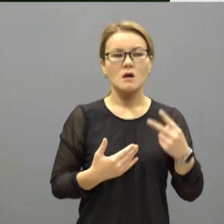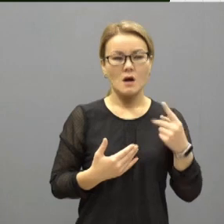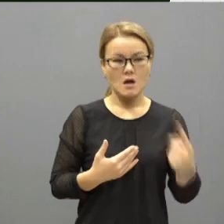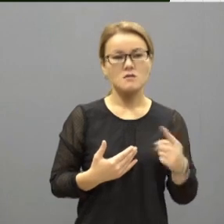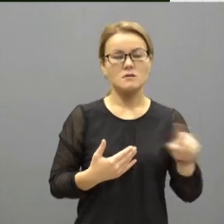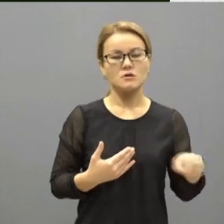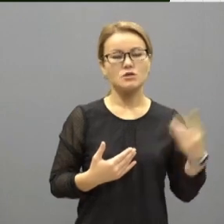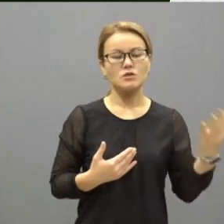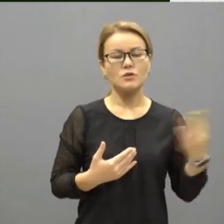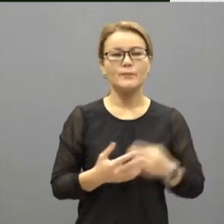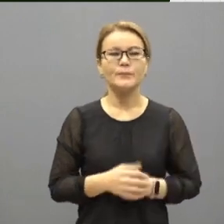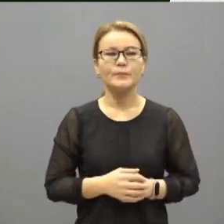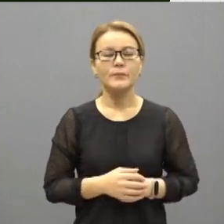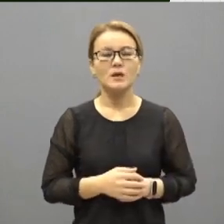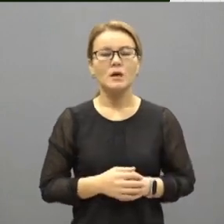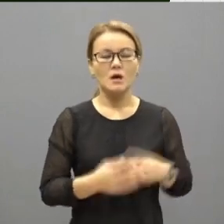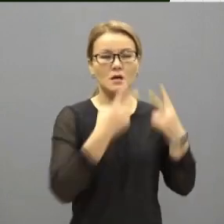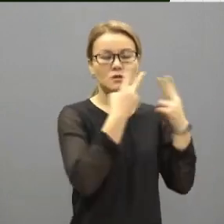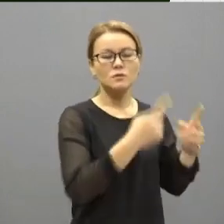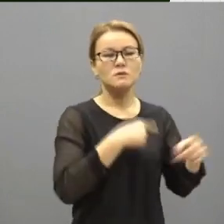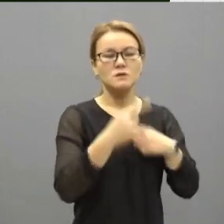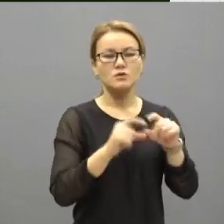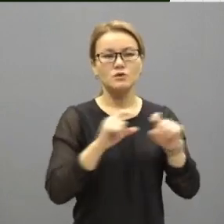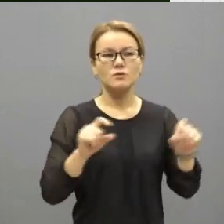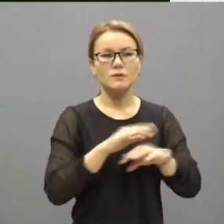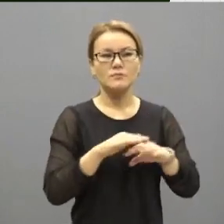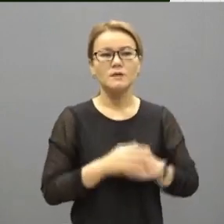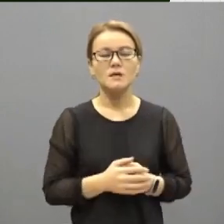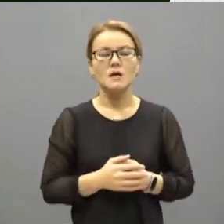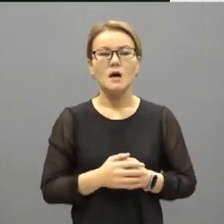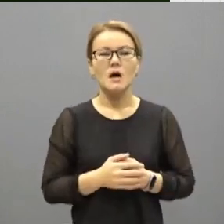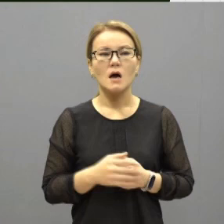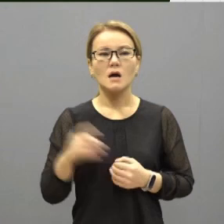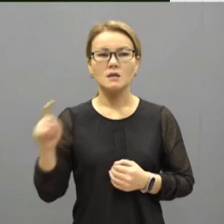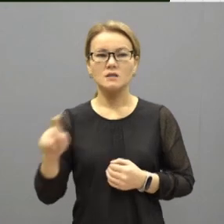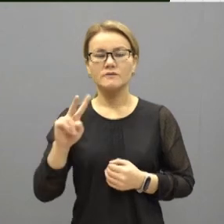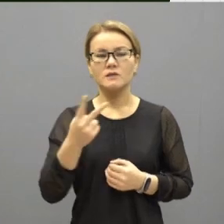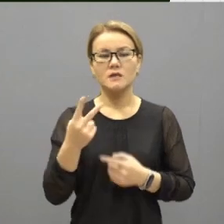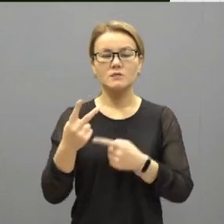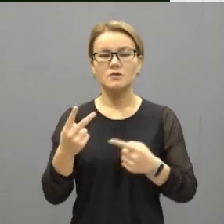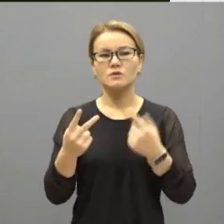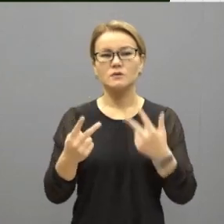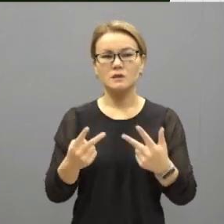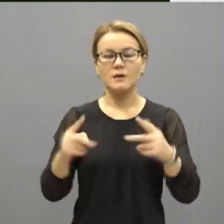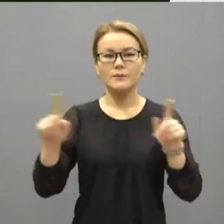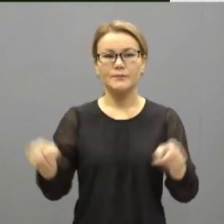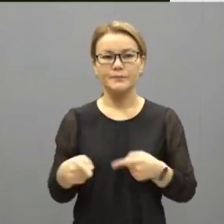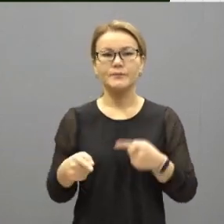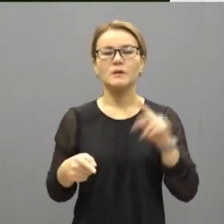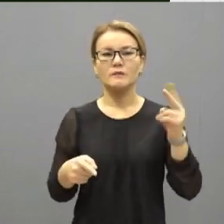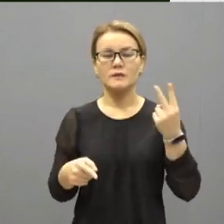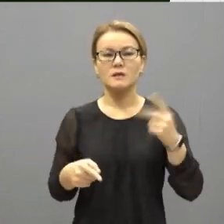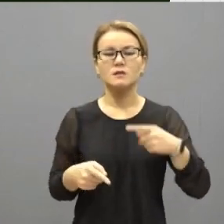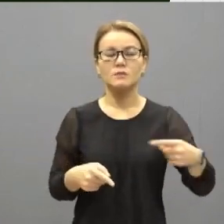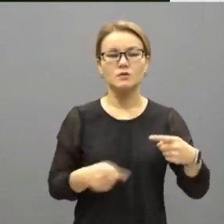1,4. Рассмотрим следующий пример. X в квадрате минус 3 в квадрате, вычесть 14